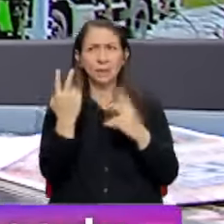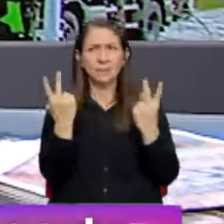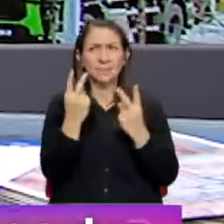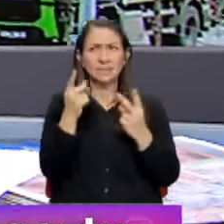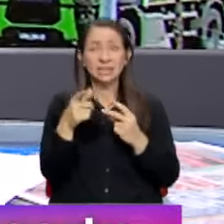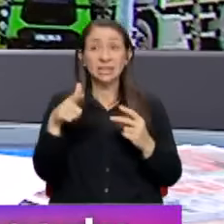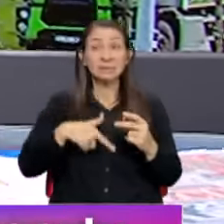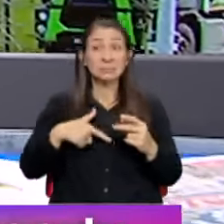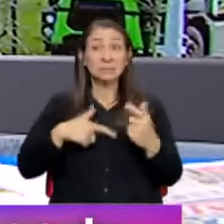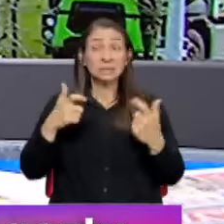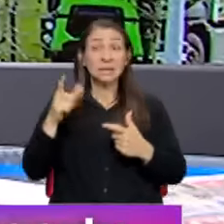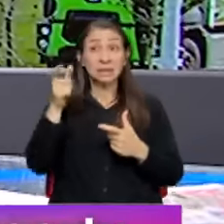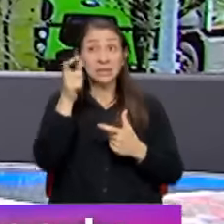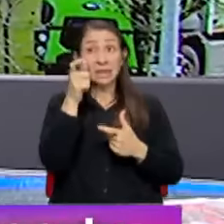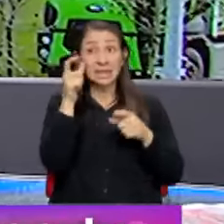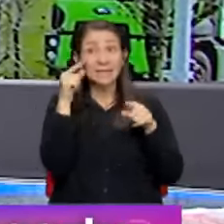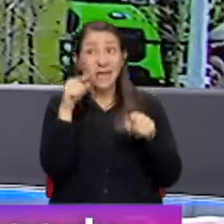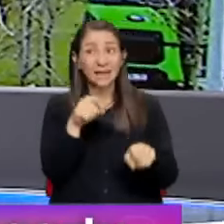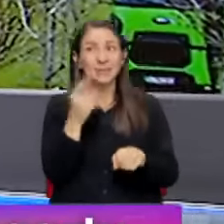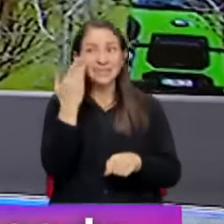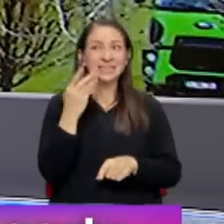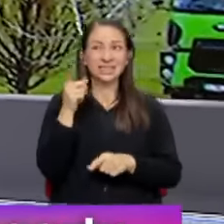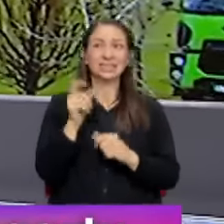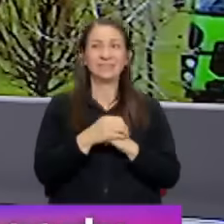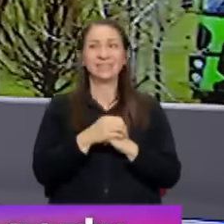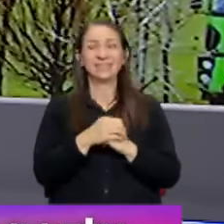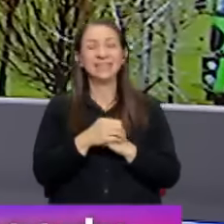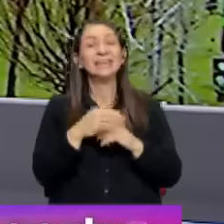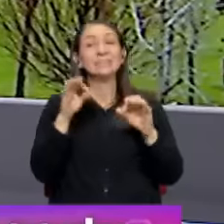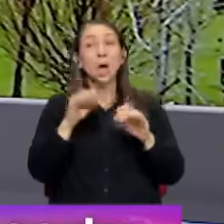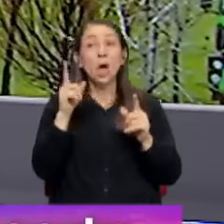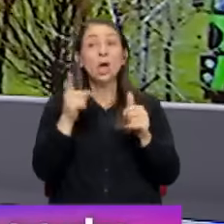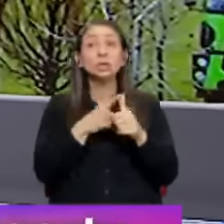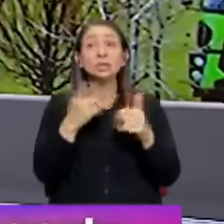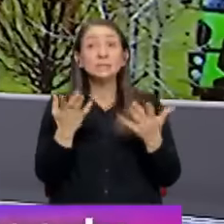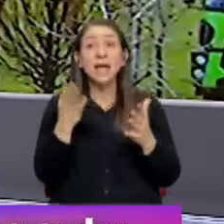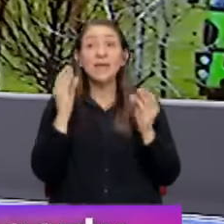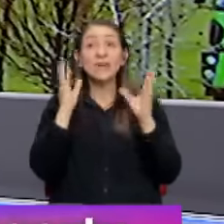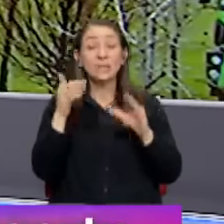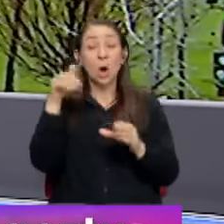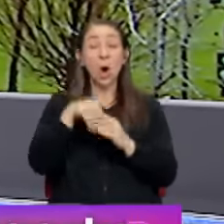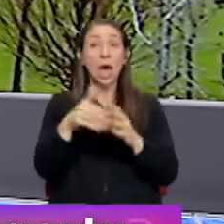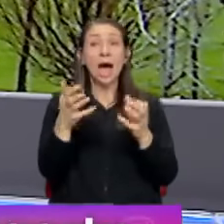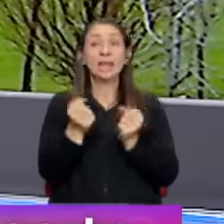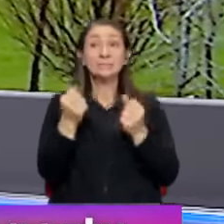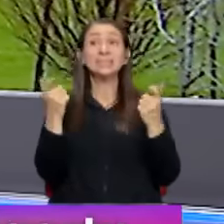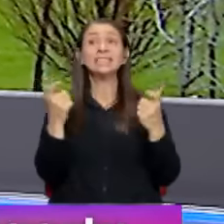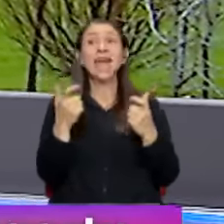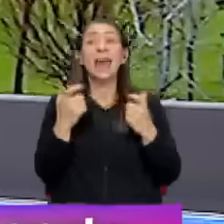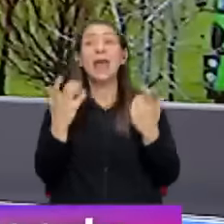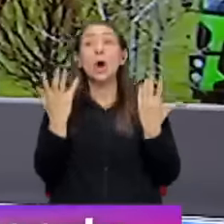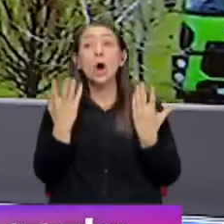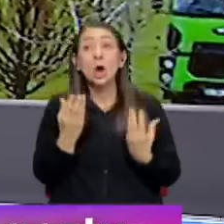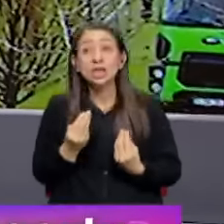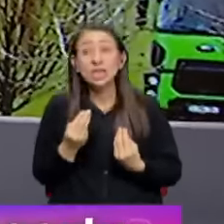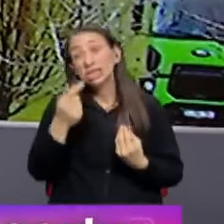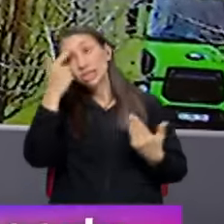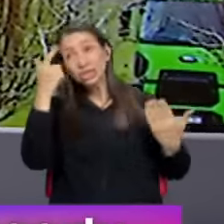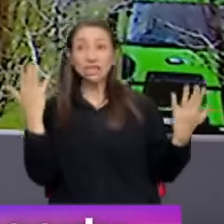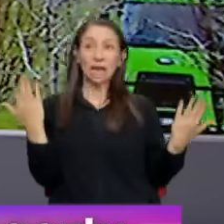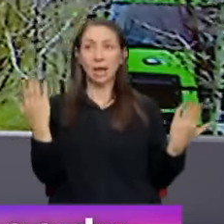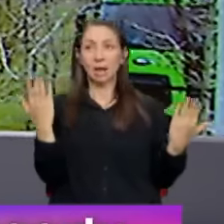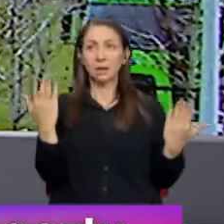mesaj İzmir'den dikkatle takip eden izleyicilerimizden. Şimdi önceliğimizde en fazla oy aldığımız yerler olacak.